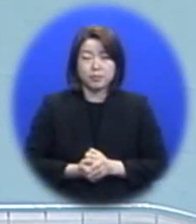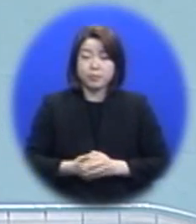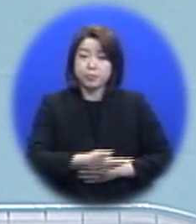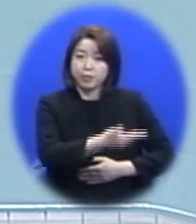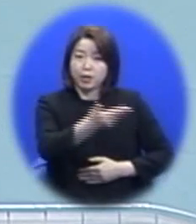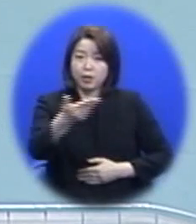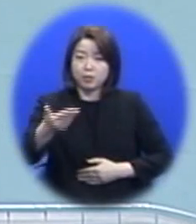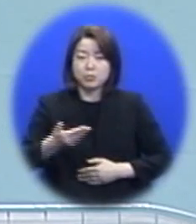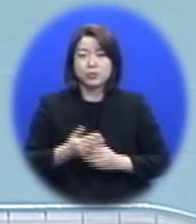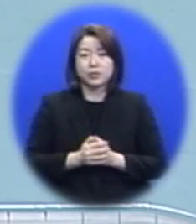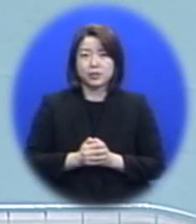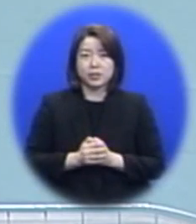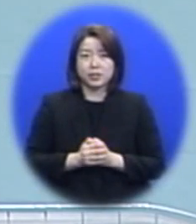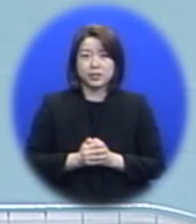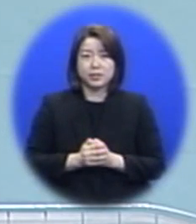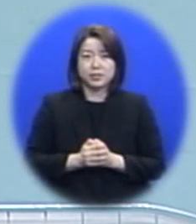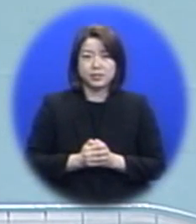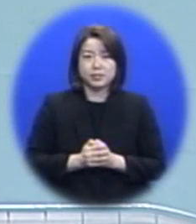여러분,